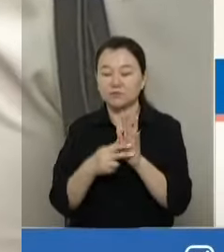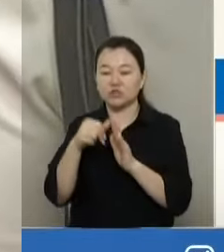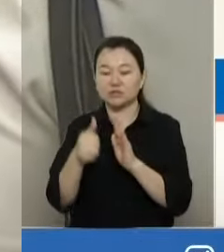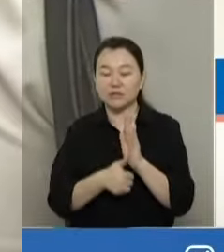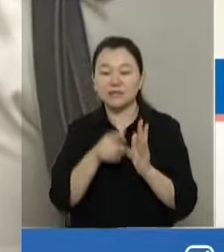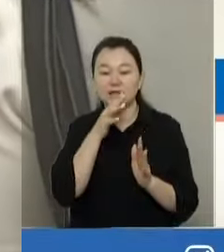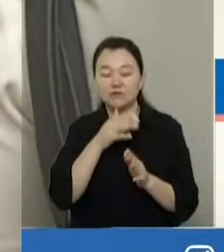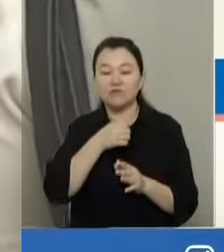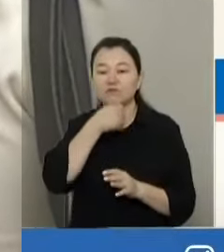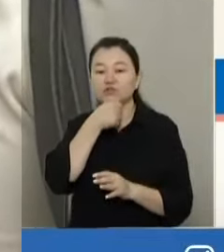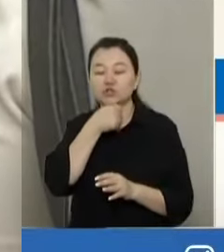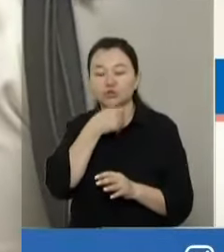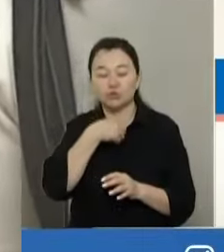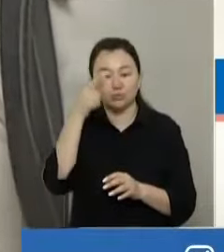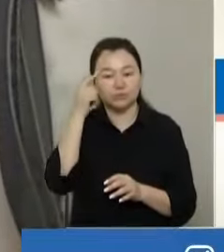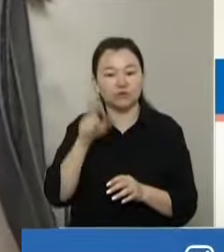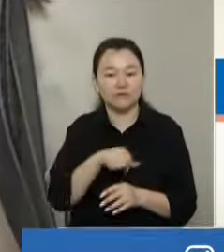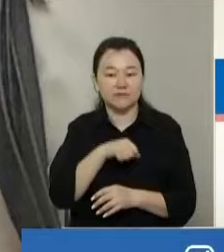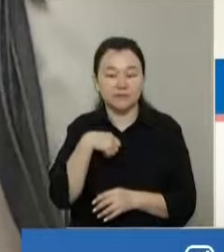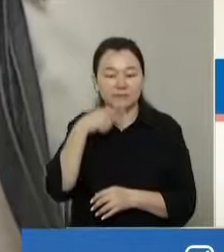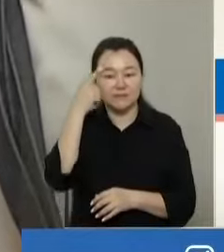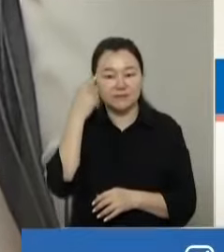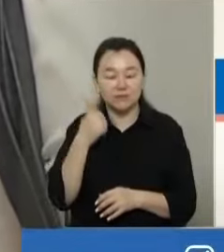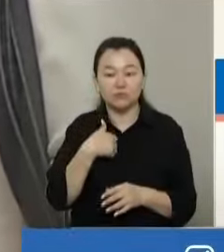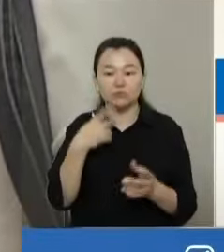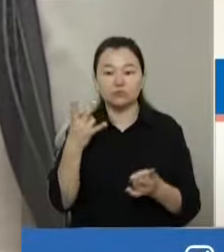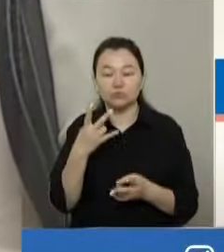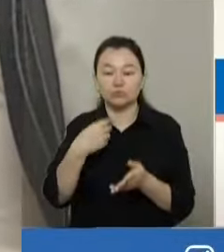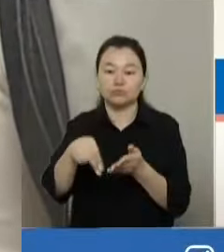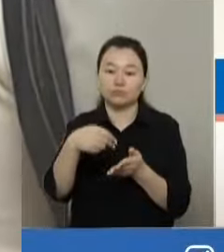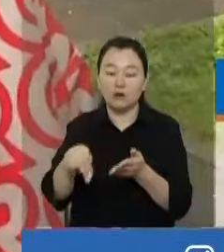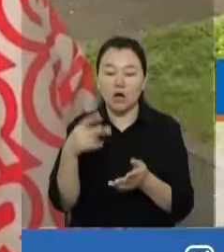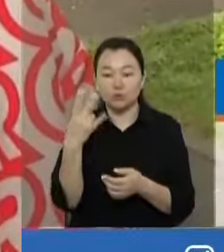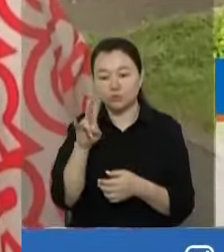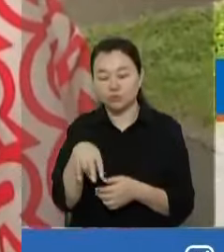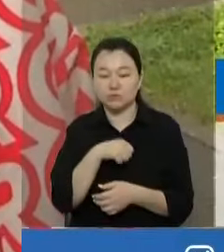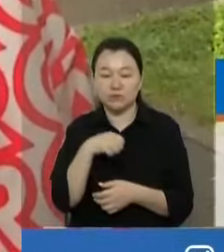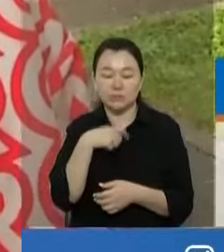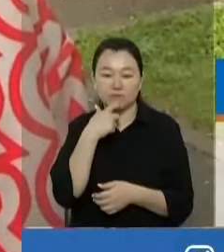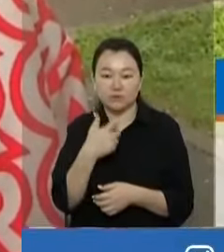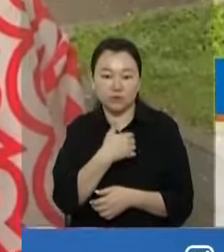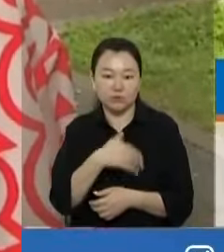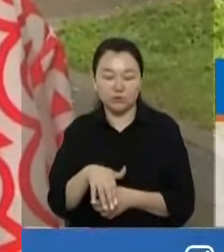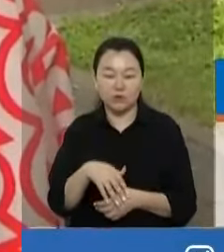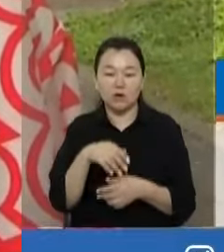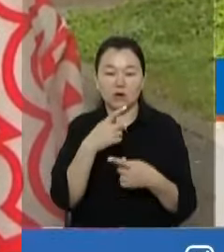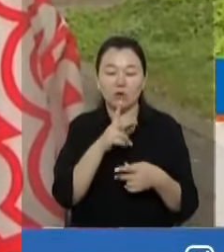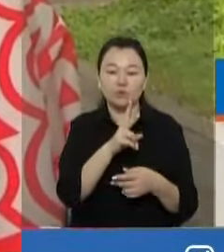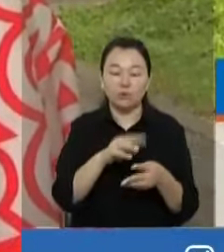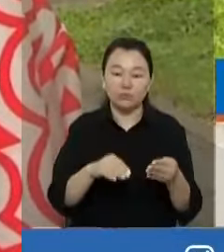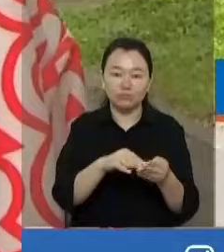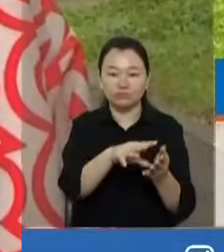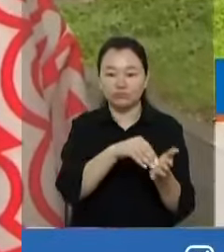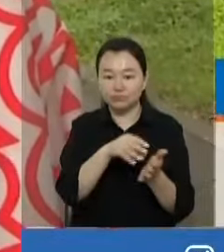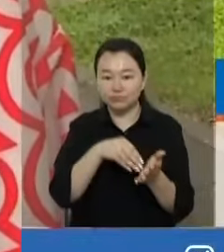жоғары болған кезде, олайым адам өзі біледі. Өзің керек зат алады ғой, керек емес затты қарамайды. Бұны ой басқа қабын қайталайды, еліктеу